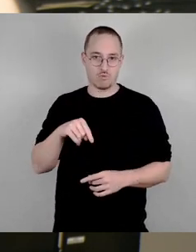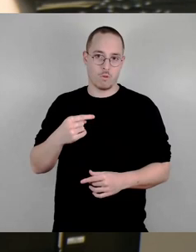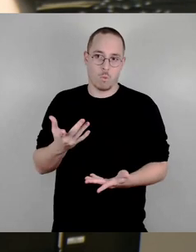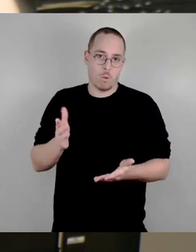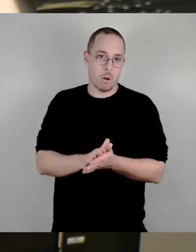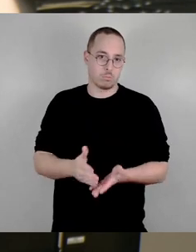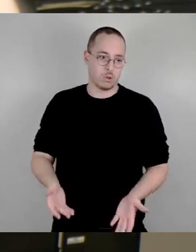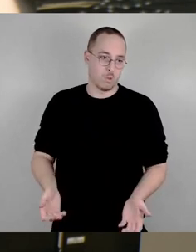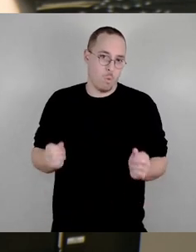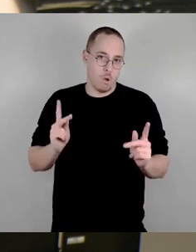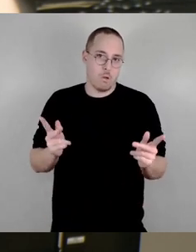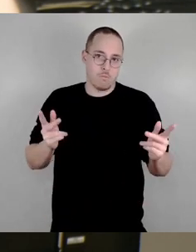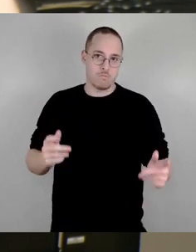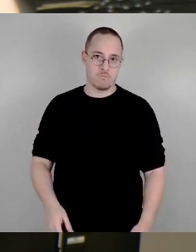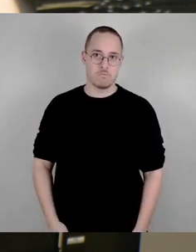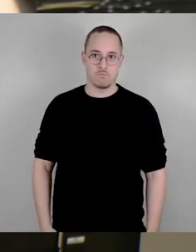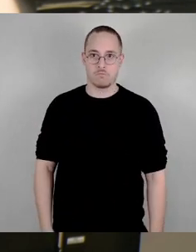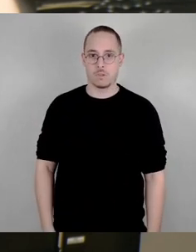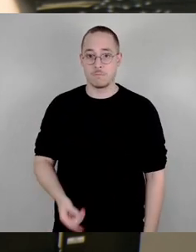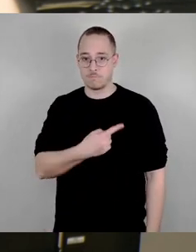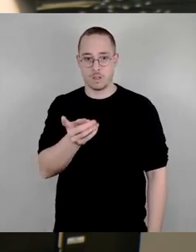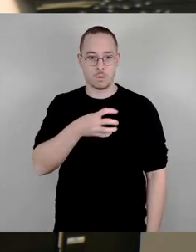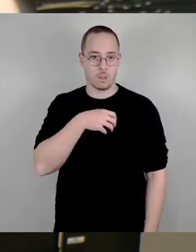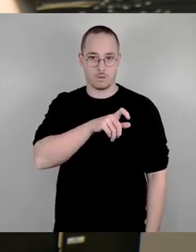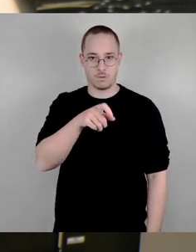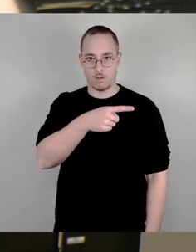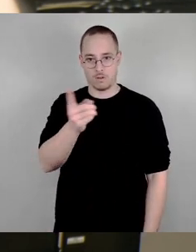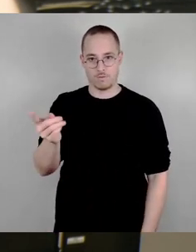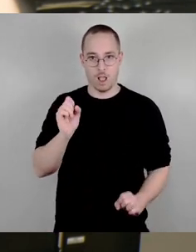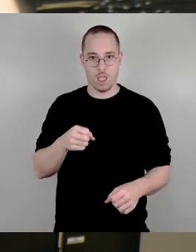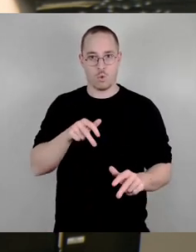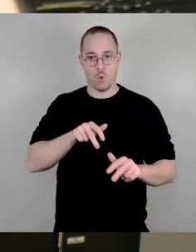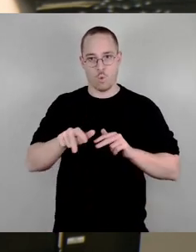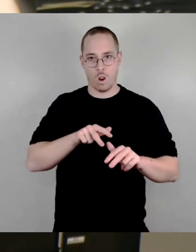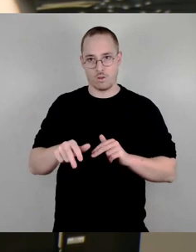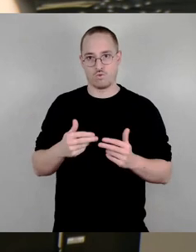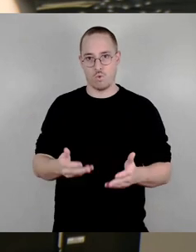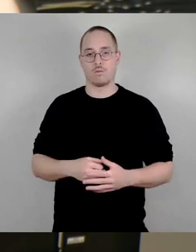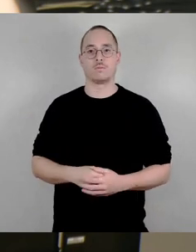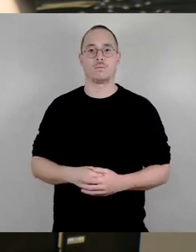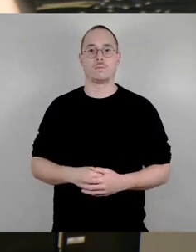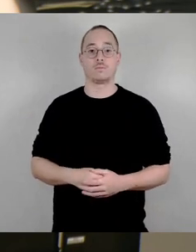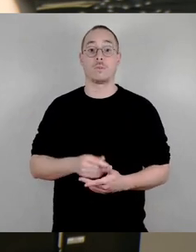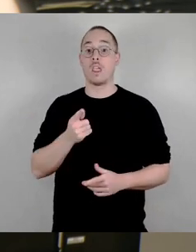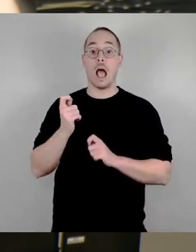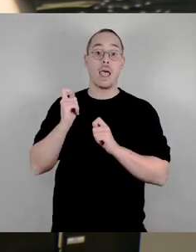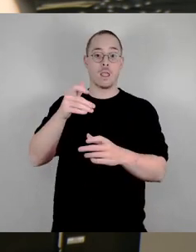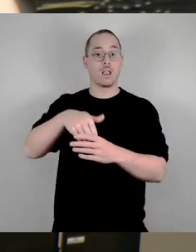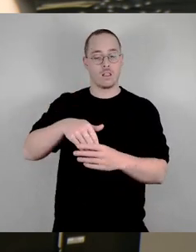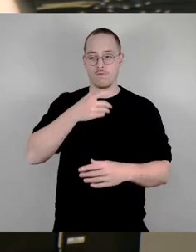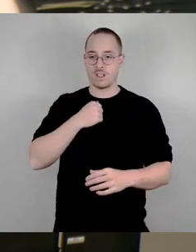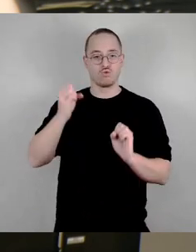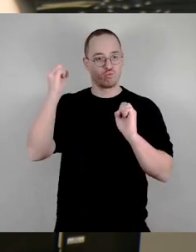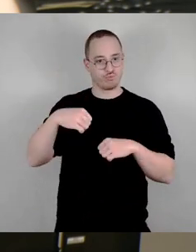ist also Ihre Entscheidung. Zu dem Antrag an sich, dem werden wir zustimmen, denn das Anliegen an sich ist gut und richtig. Die Skater-Community